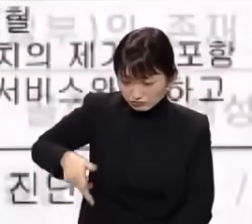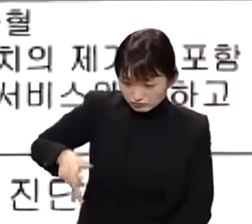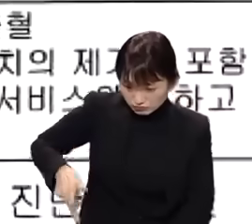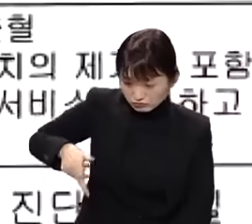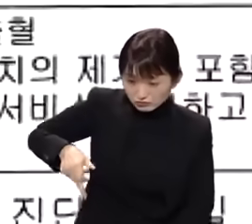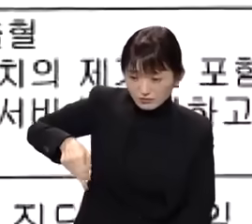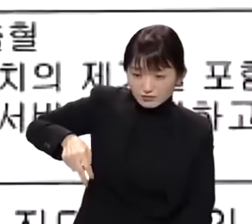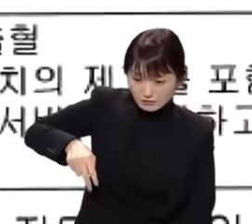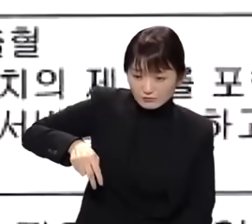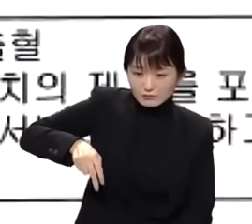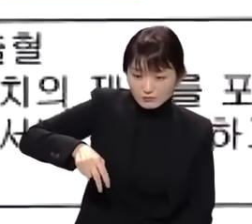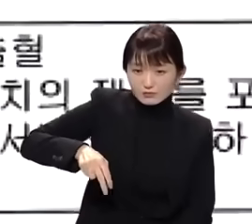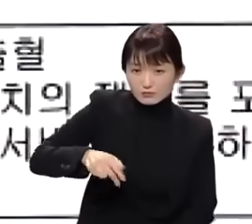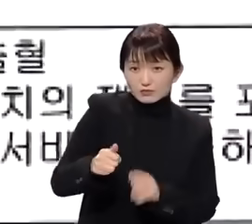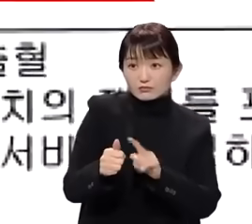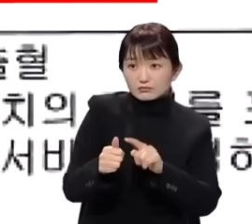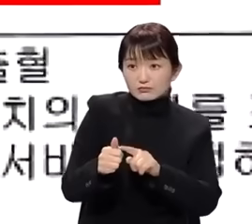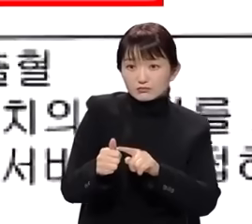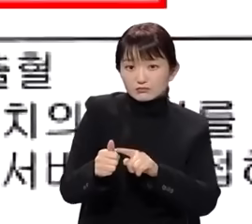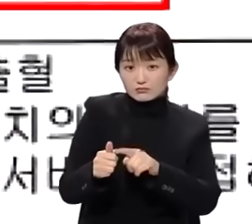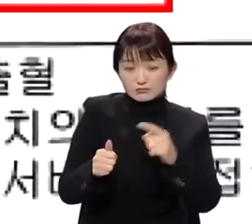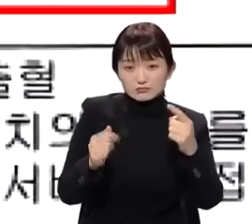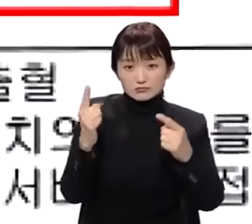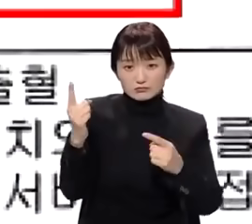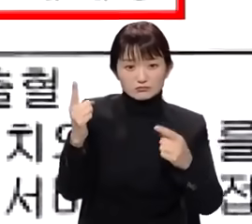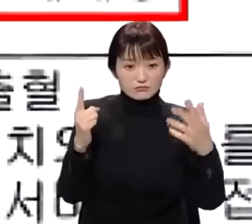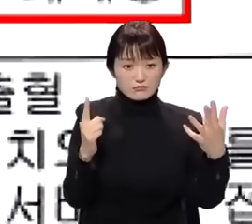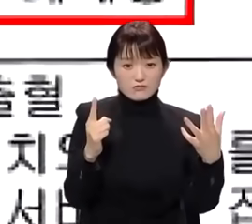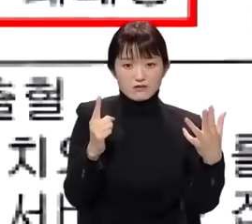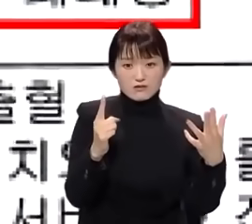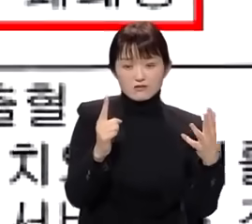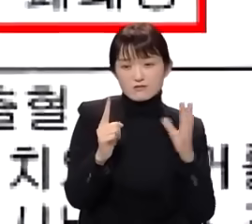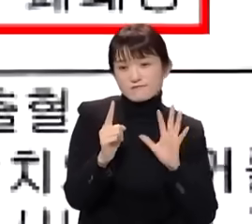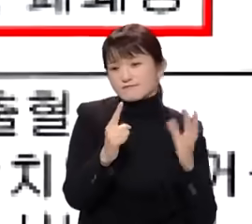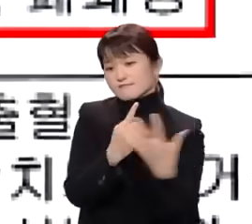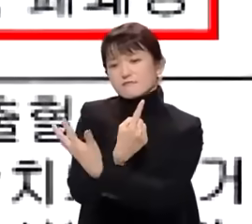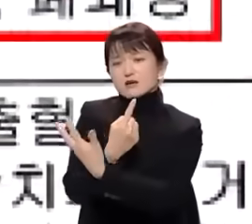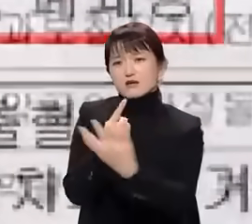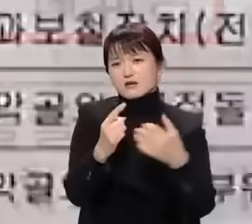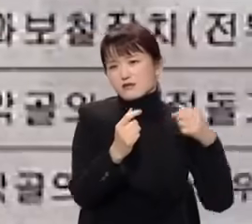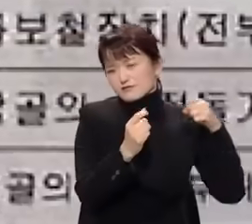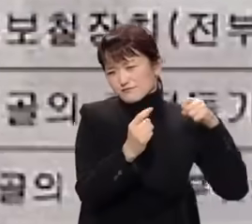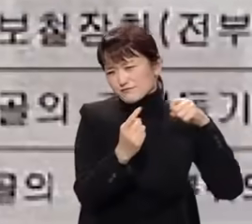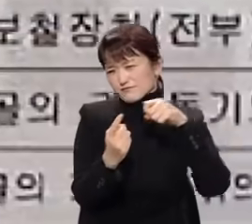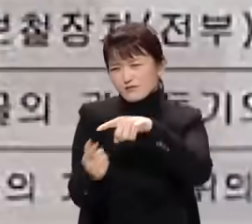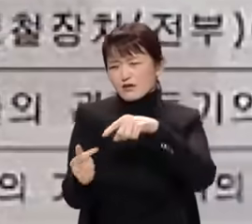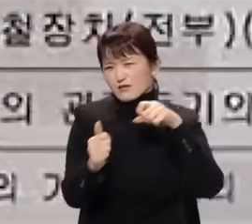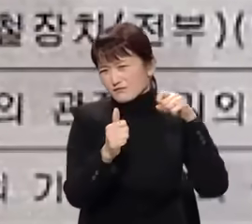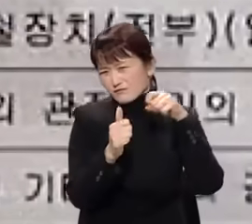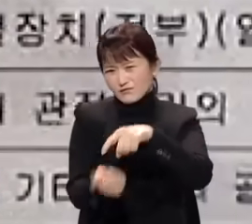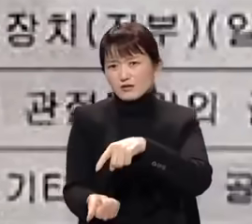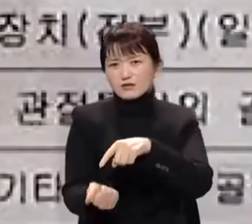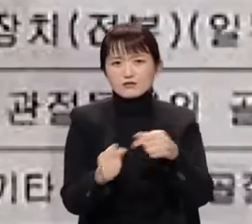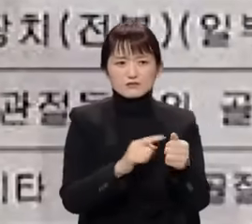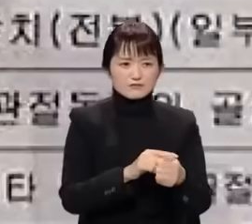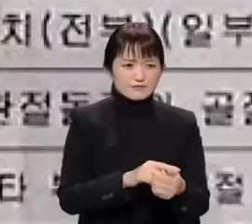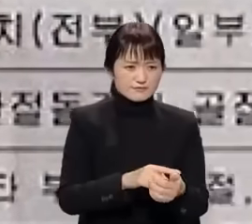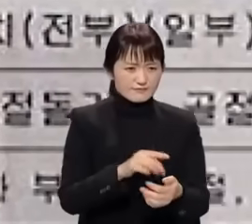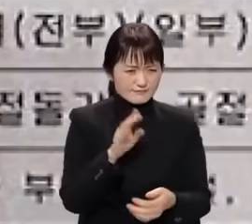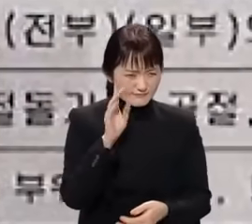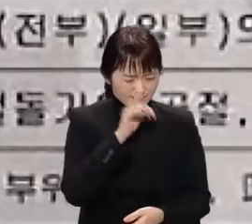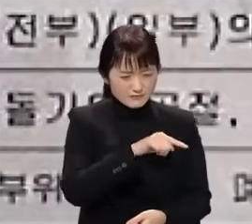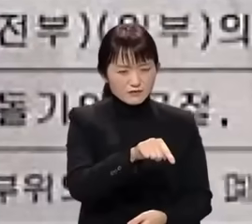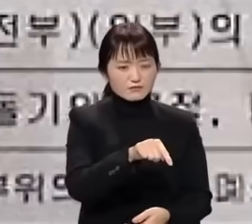나가는 장애가 있는 분한테 1대8로 둘러싸고 이런 사커킥을 날렸다니 아 너무 저는 흉악 악범이다라는 생각이